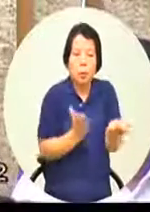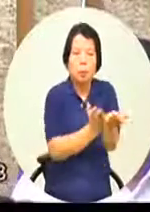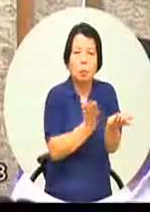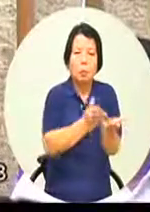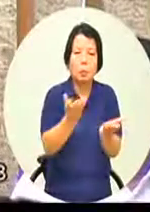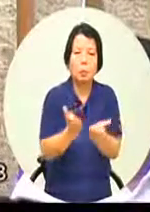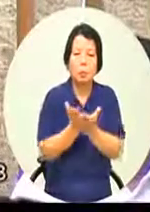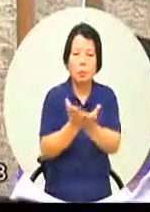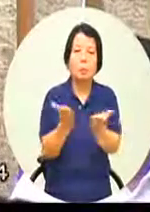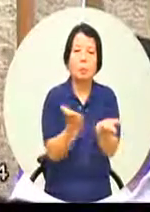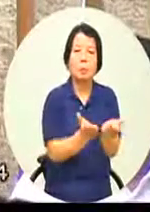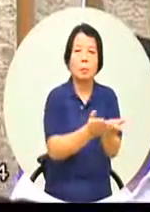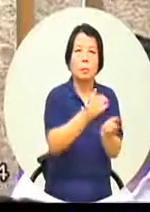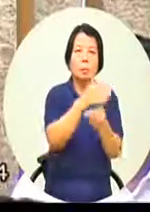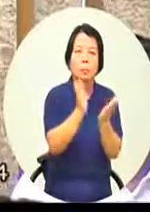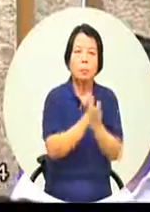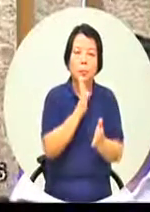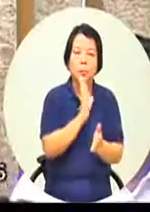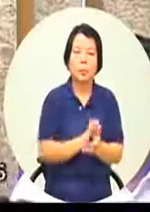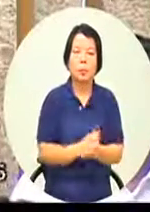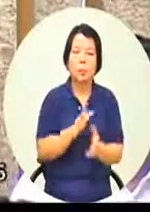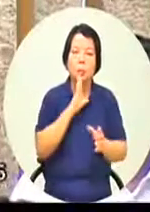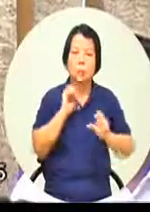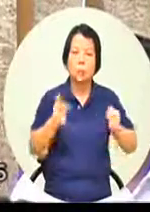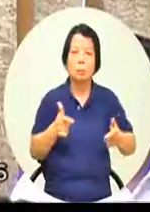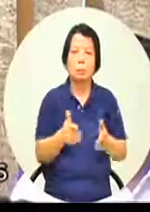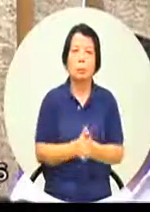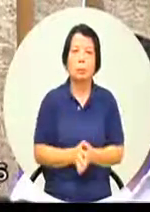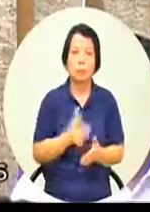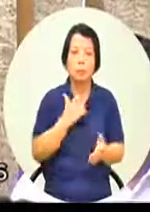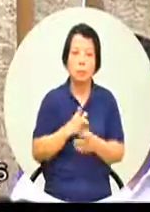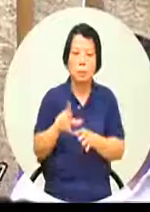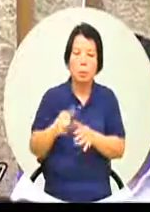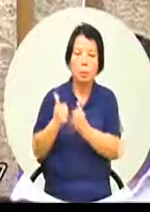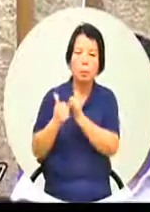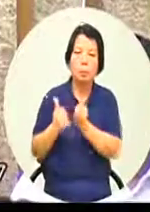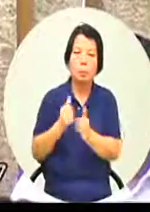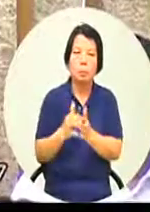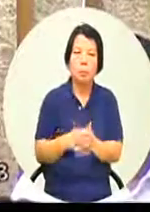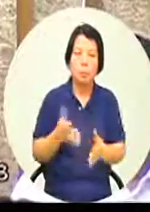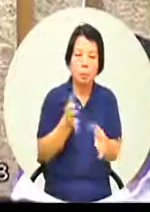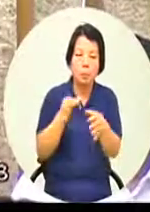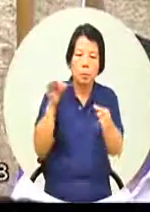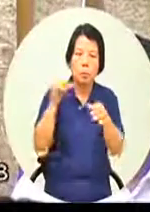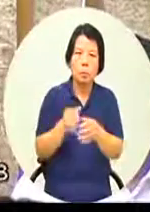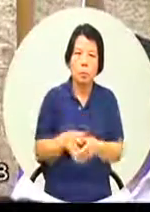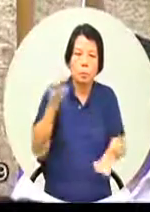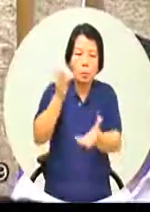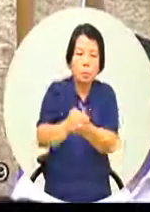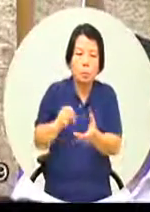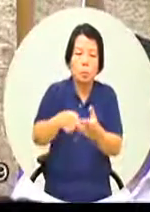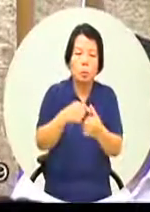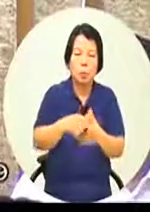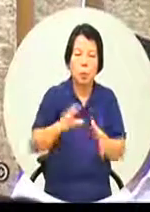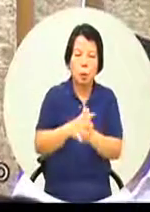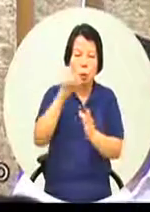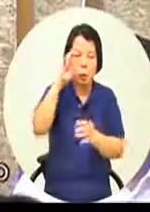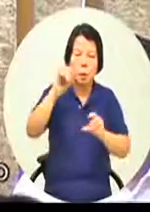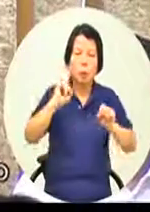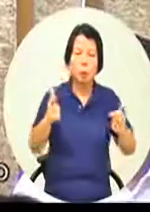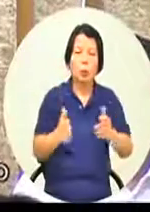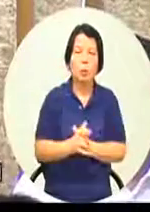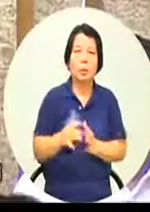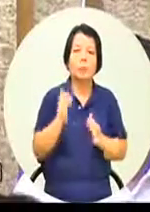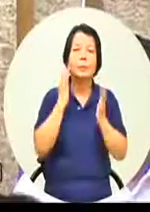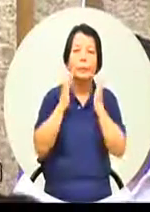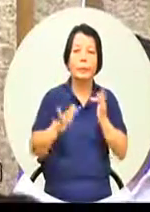实是在且其实是说，是不是能够透过民间吸引民间投资哦，然后创造不一样的市场价值，然